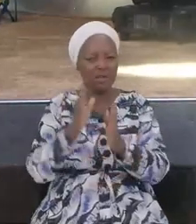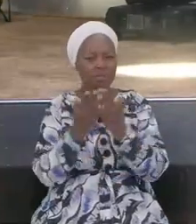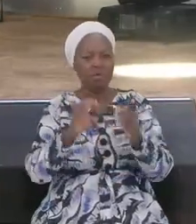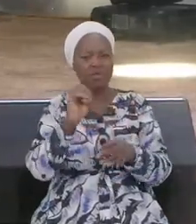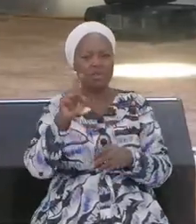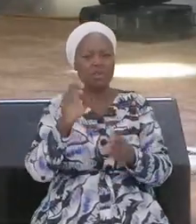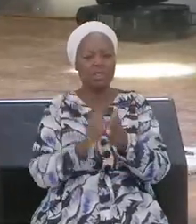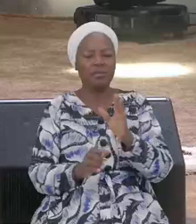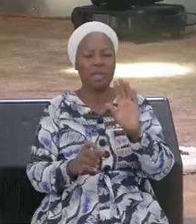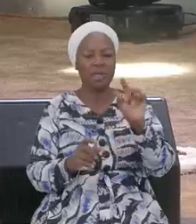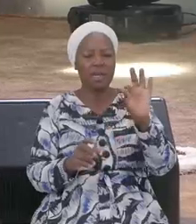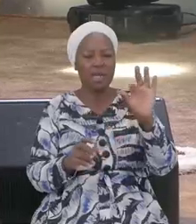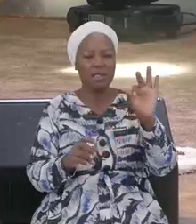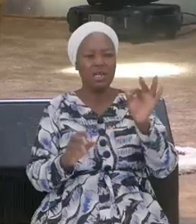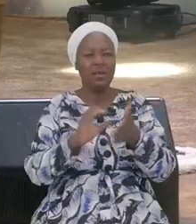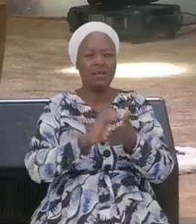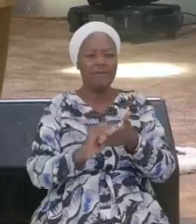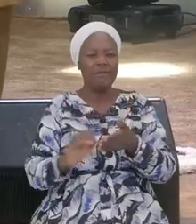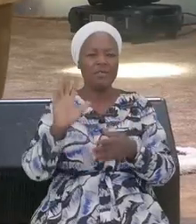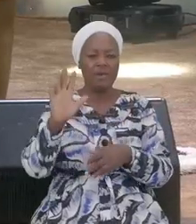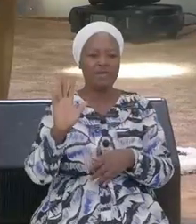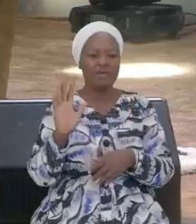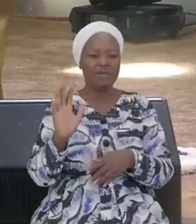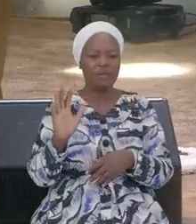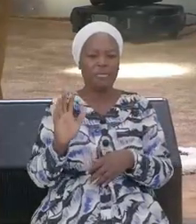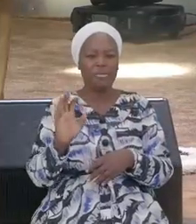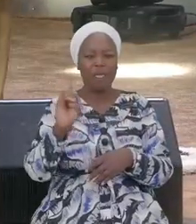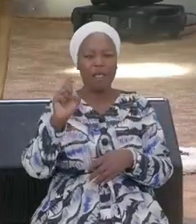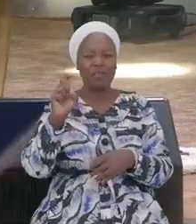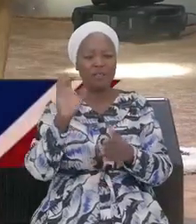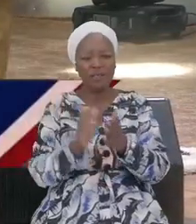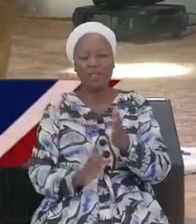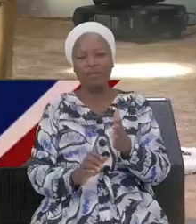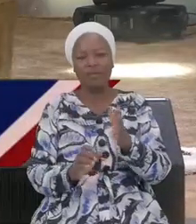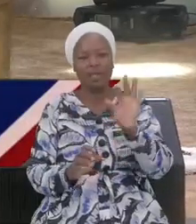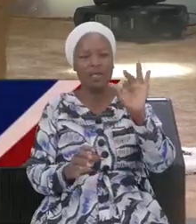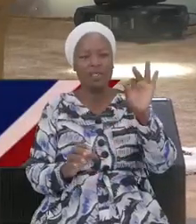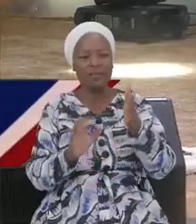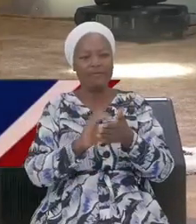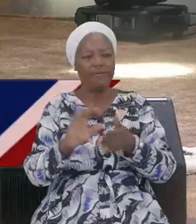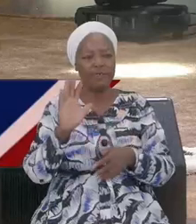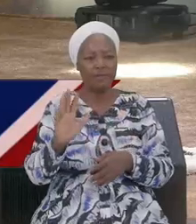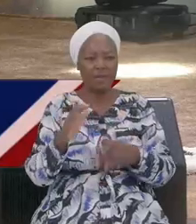19, verset 5. Exode chapitre 19, verset 5.